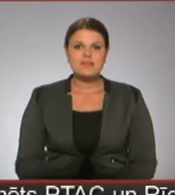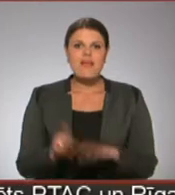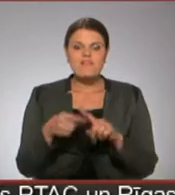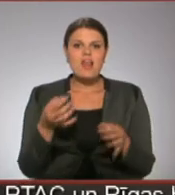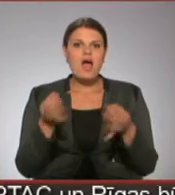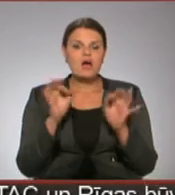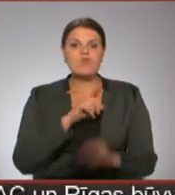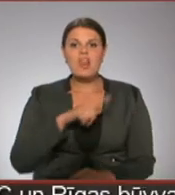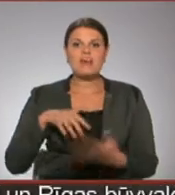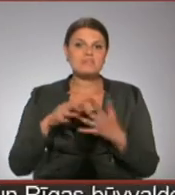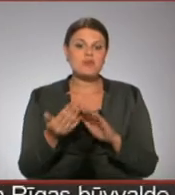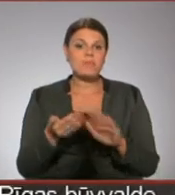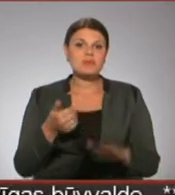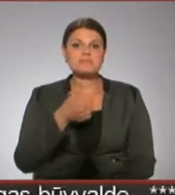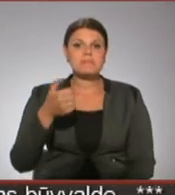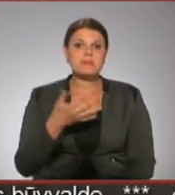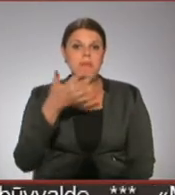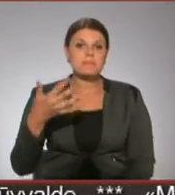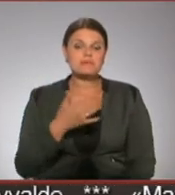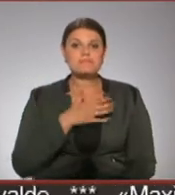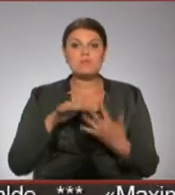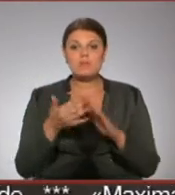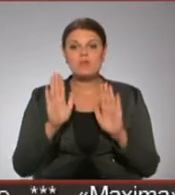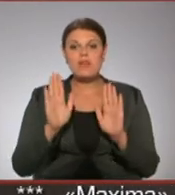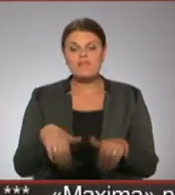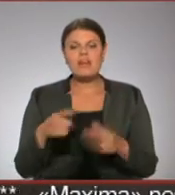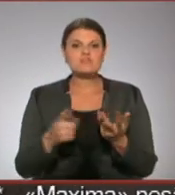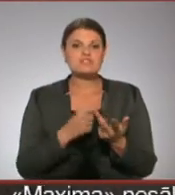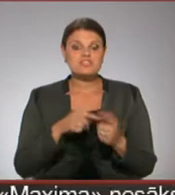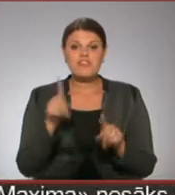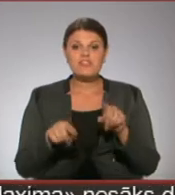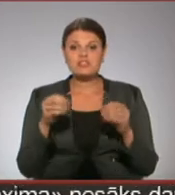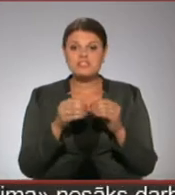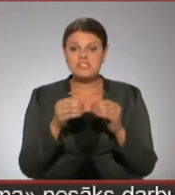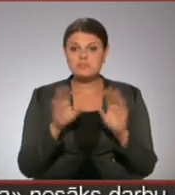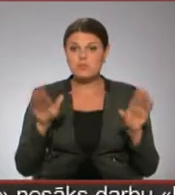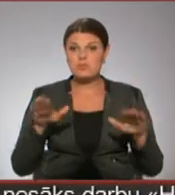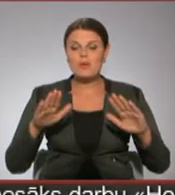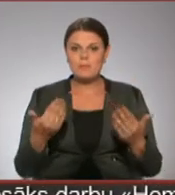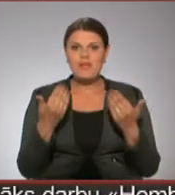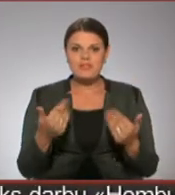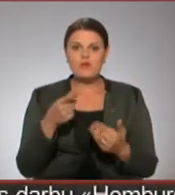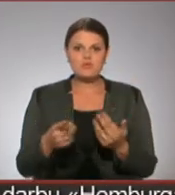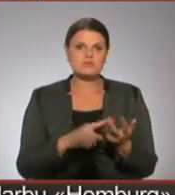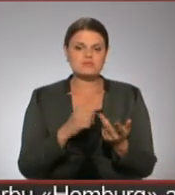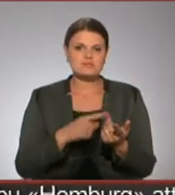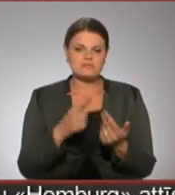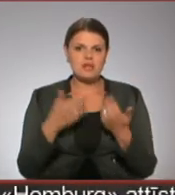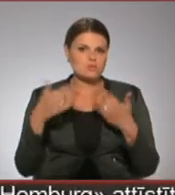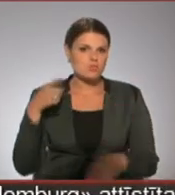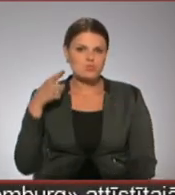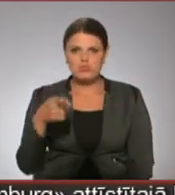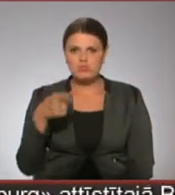Un vēl aktuālais Latvijas laukos. Pirms gadiem pieciem savos laukos varējām saskaitīt dažus desmitus putnu, bet nu jau to skaits